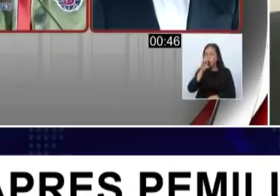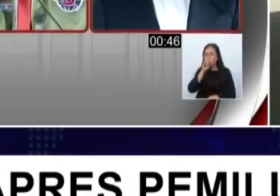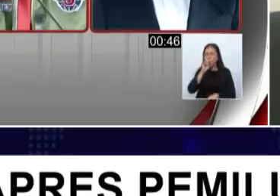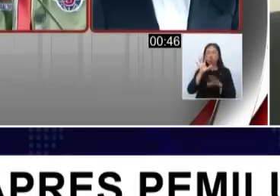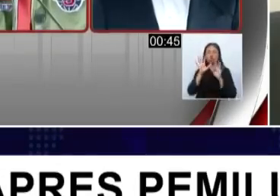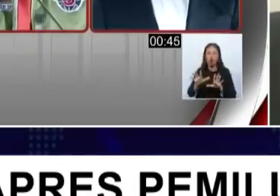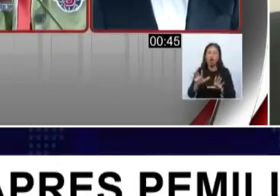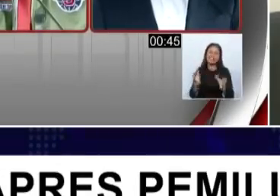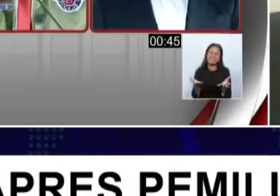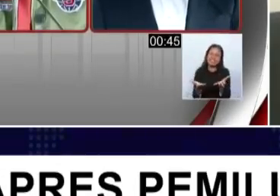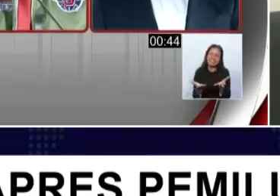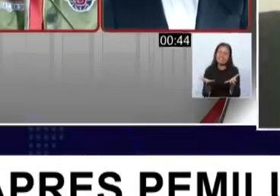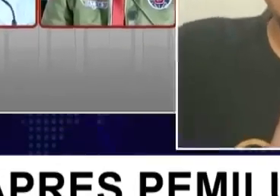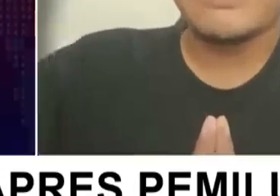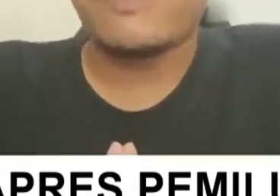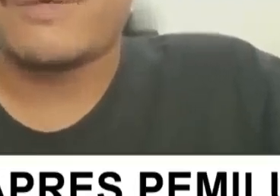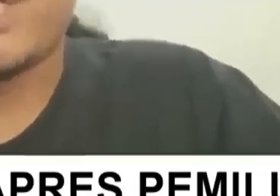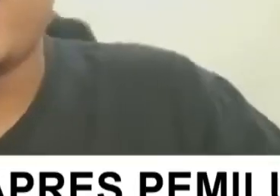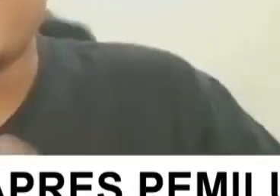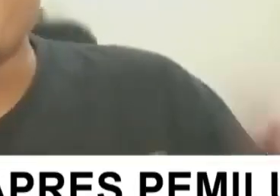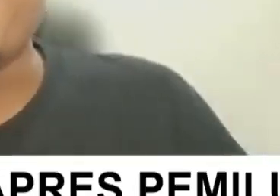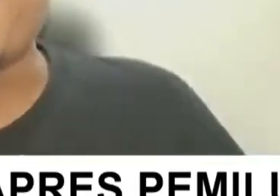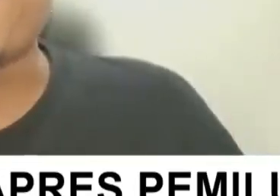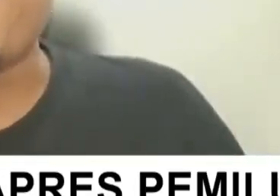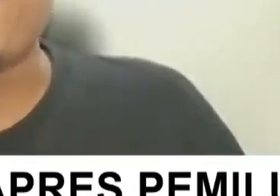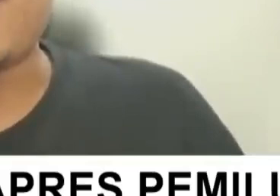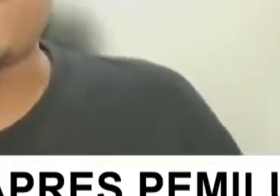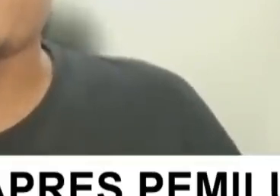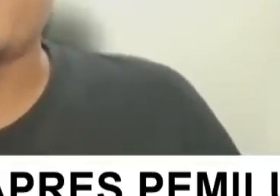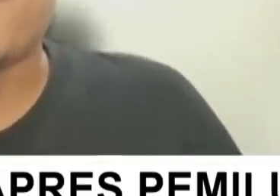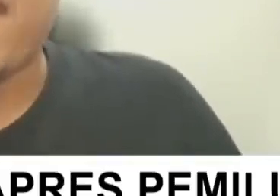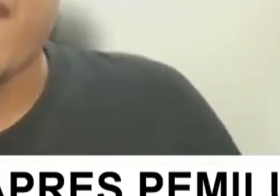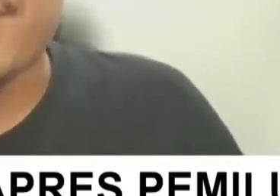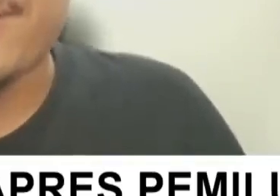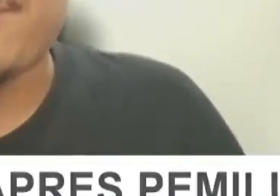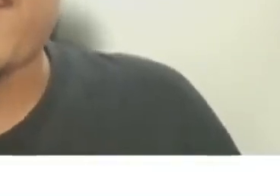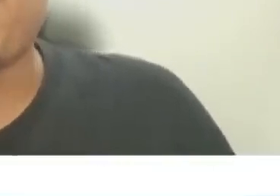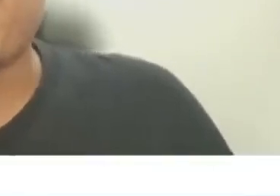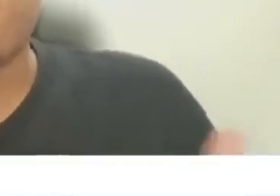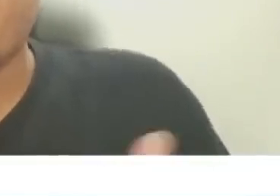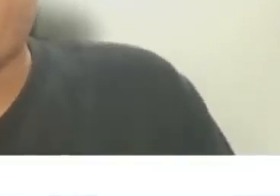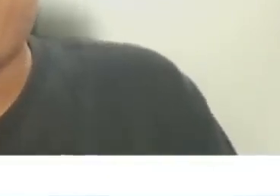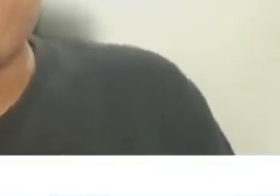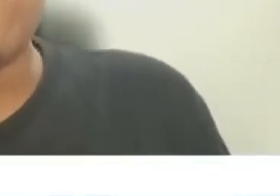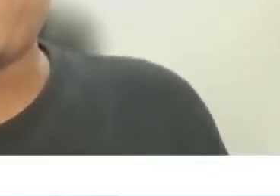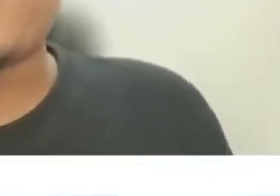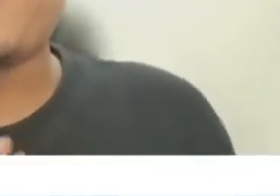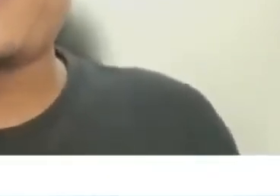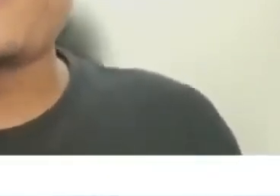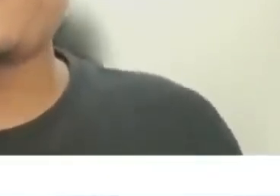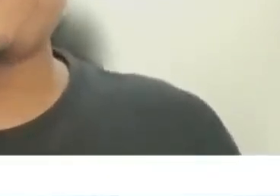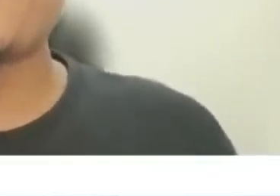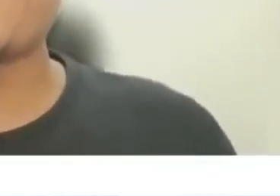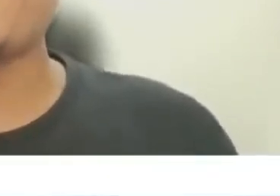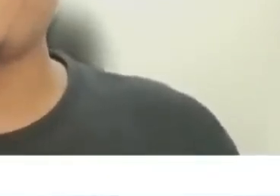karena dia dianggap cari aman di awal-awal sesi pertama atau segmen pertama ya, segmen kedua itu kan Pak